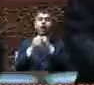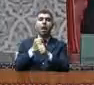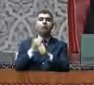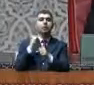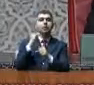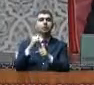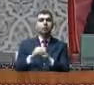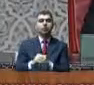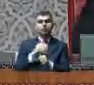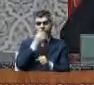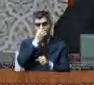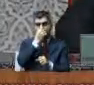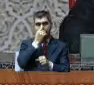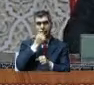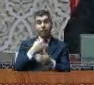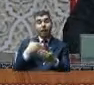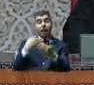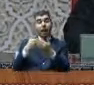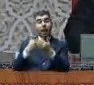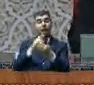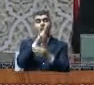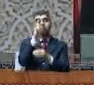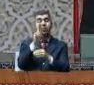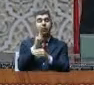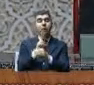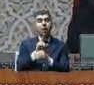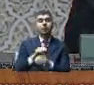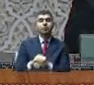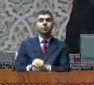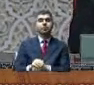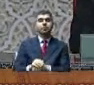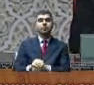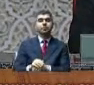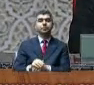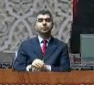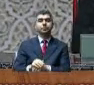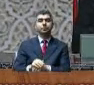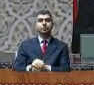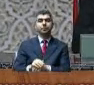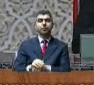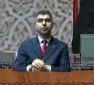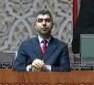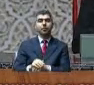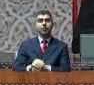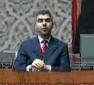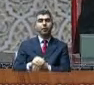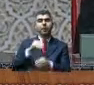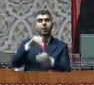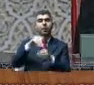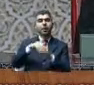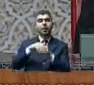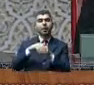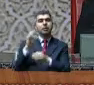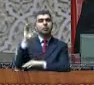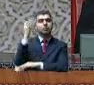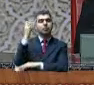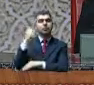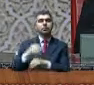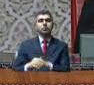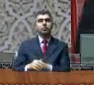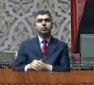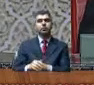الجلسة. آخر سؤال في البرنامج لمجموعة العمل التقدمي، تفضل السيد